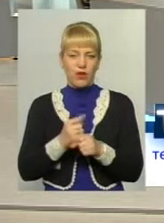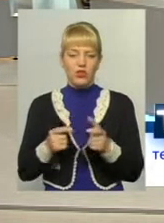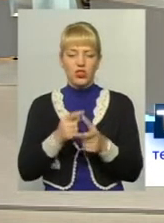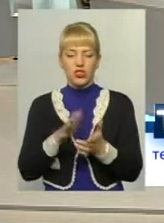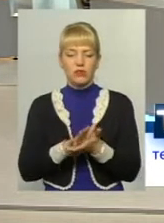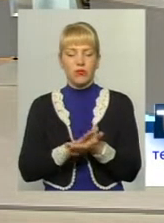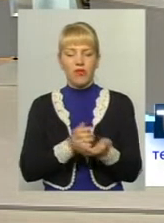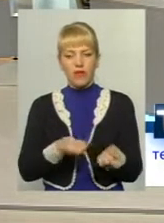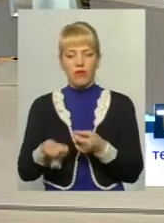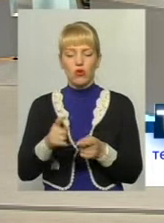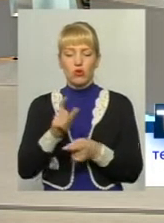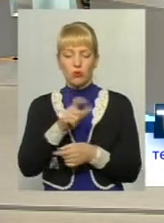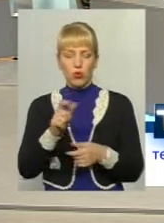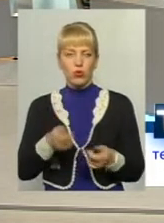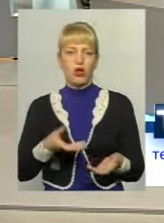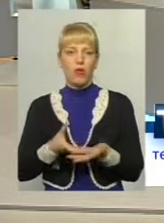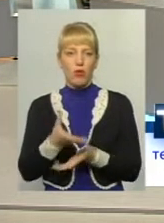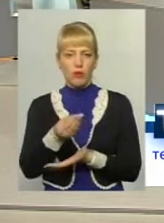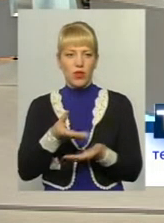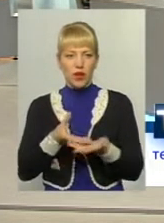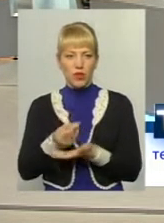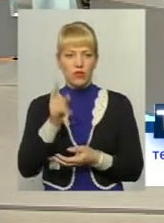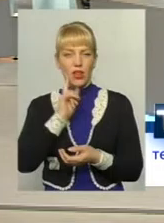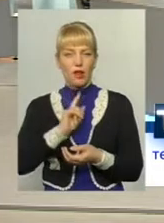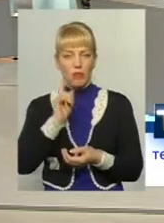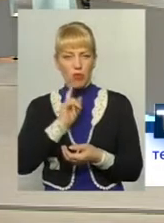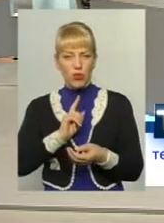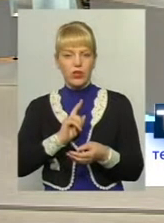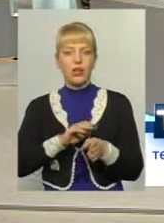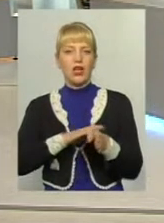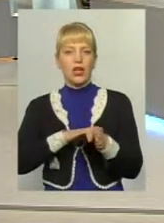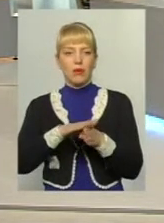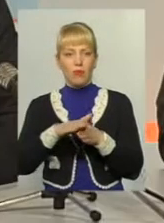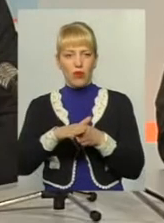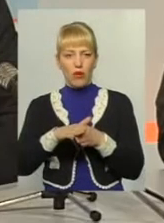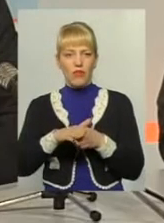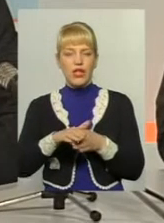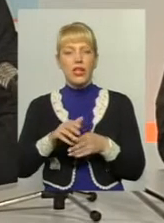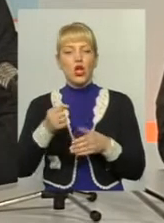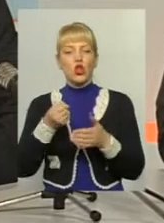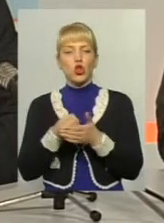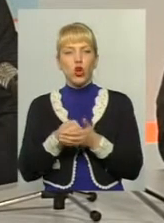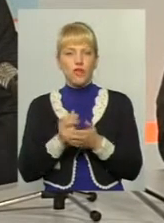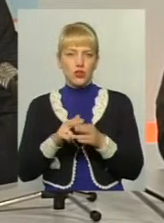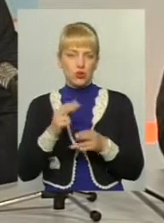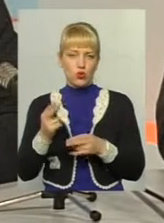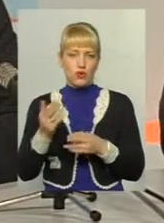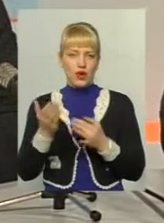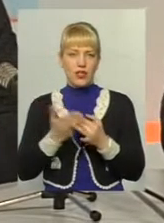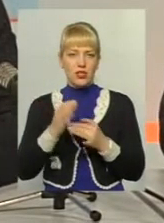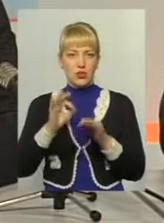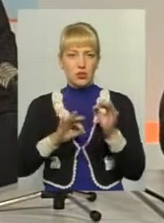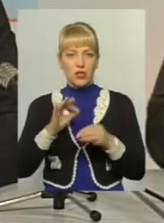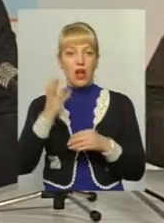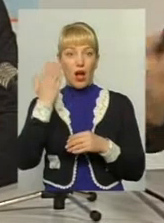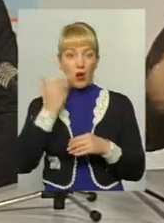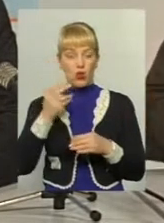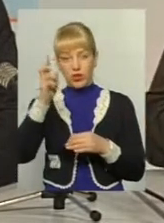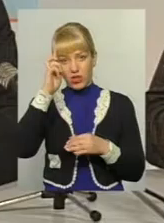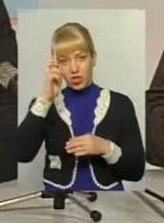війшли в ситуацію, розуміли, що потрібно ж оплачувати, і не будуть ж не прибиратися в будинку, чи не буде ліфт